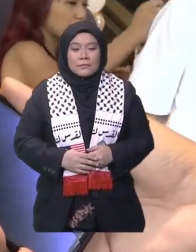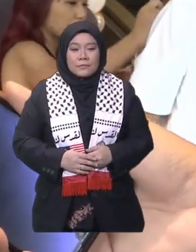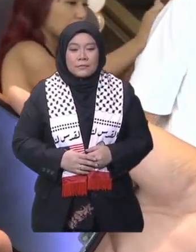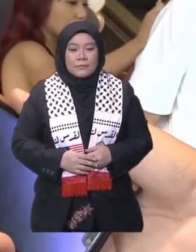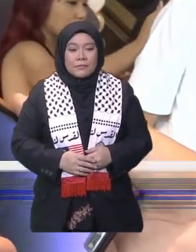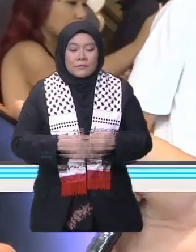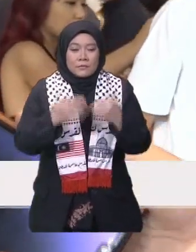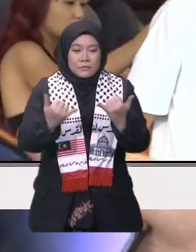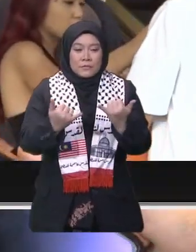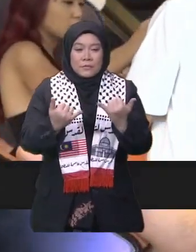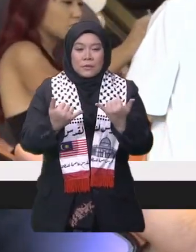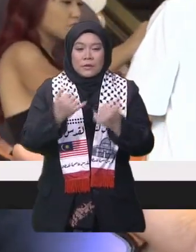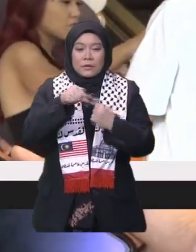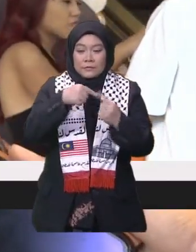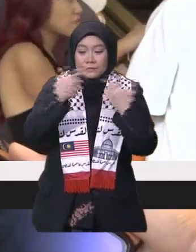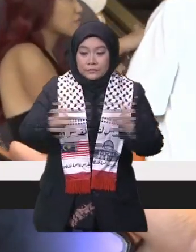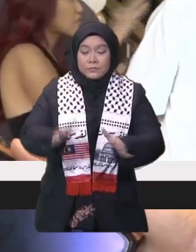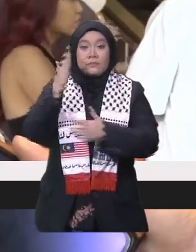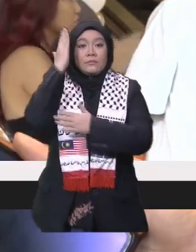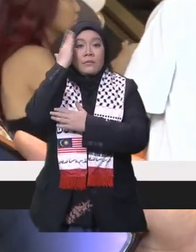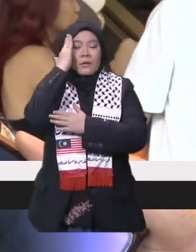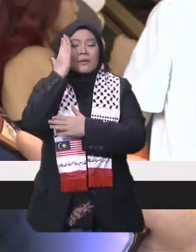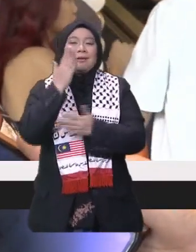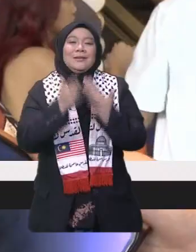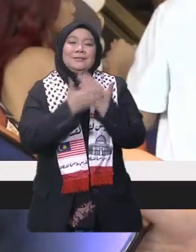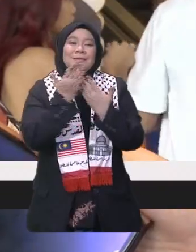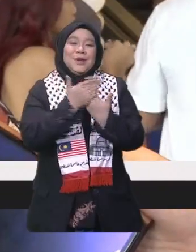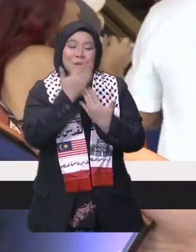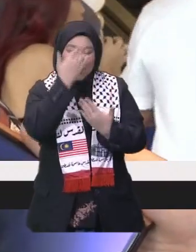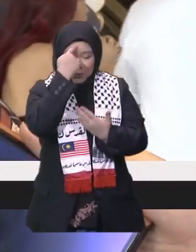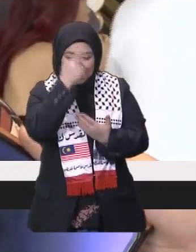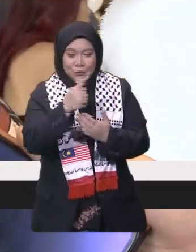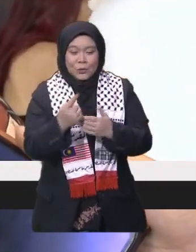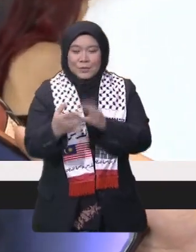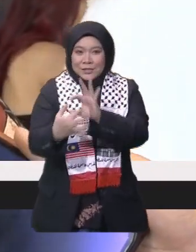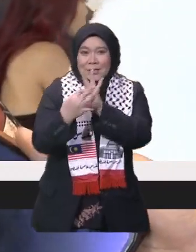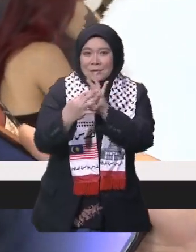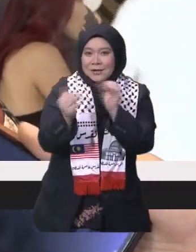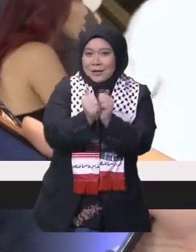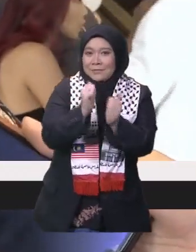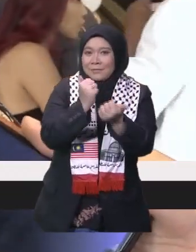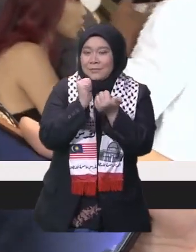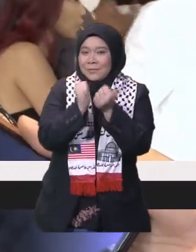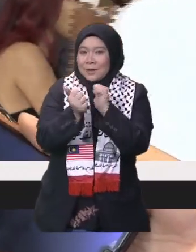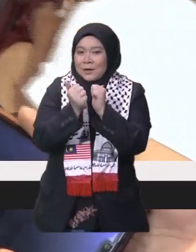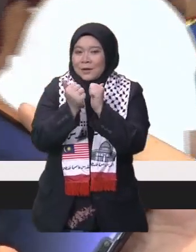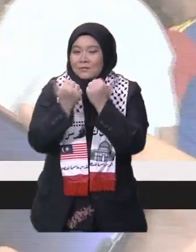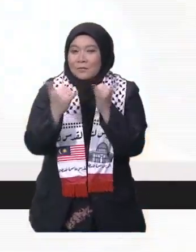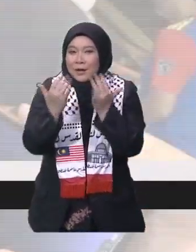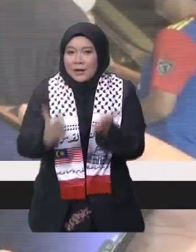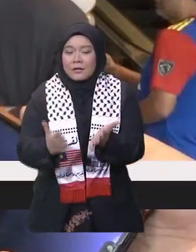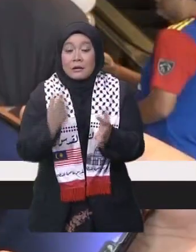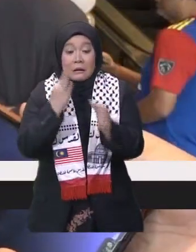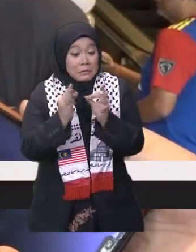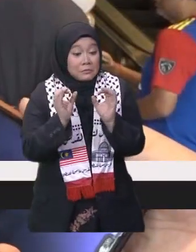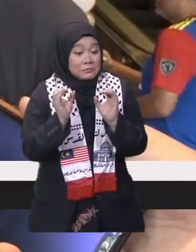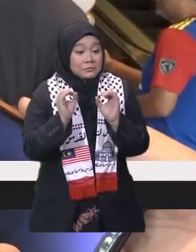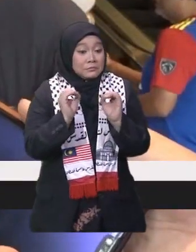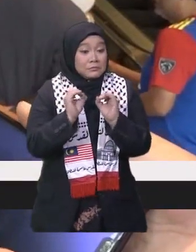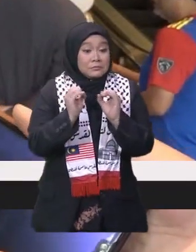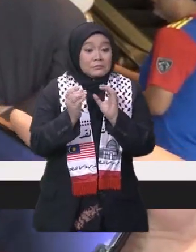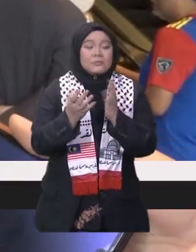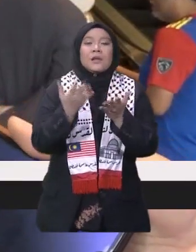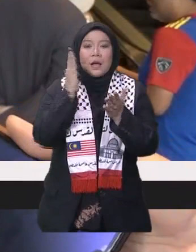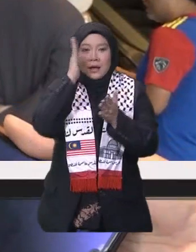So then, bila dia sudah tahu, then it's easier for him to work with our players. Kalau tidak, then there'll be a lot of problem. Yeah, once you get into